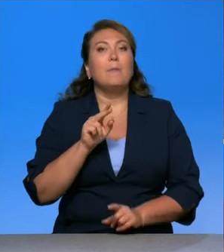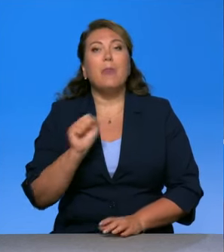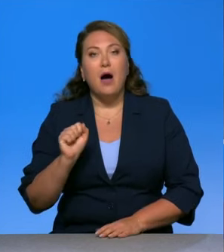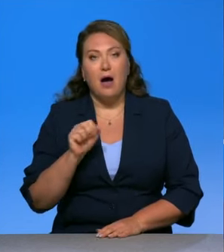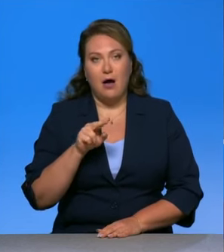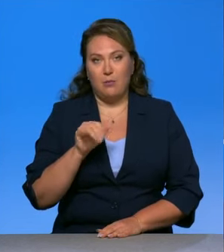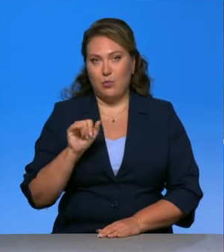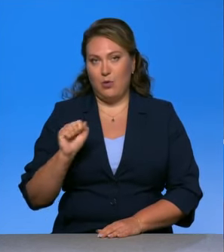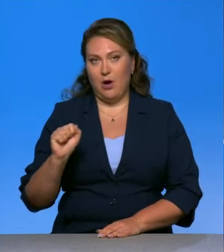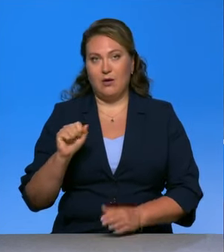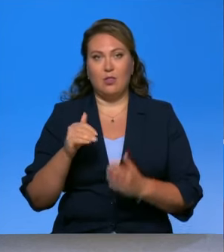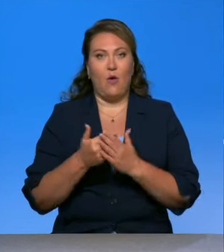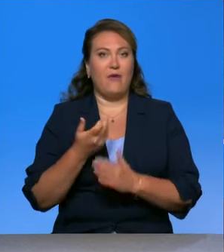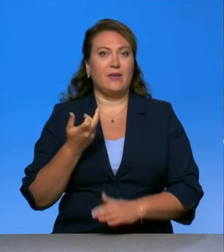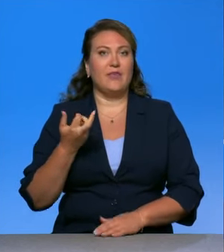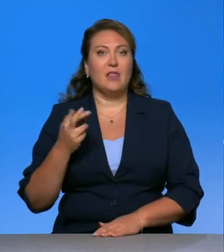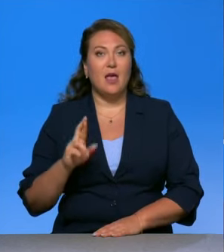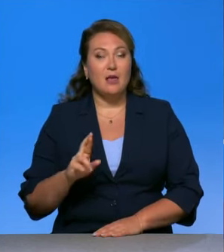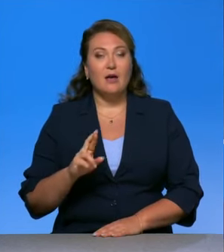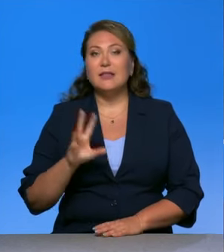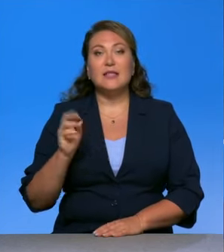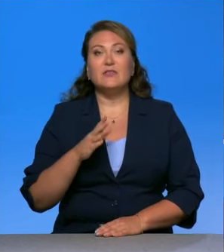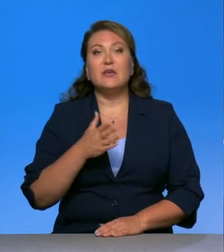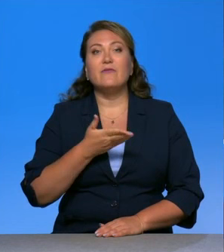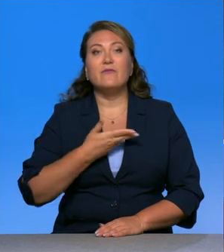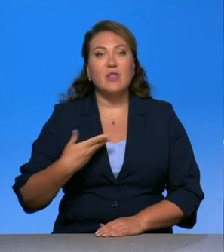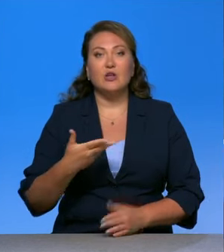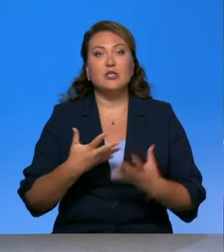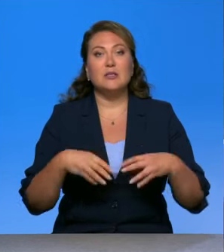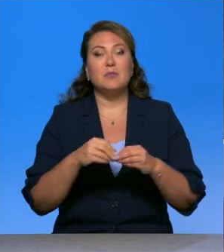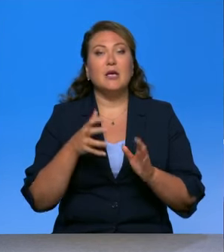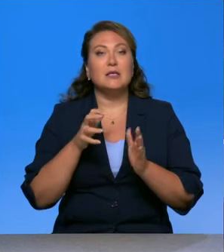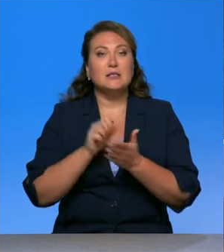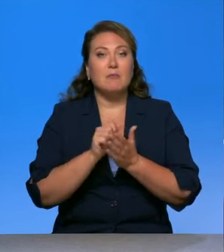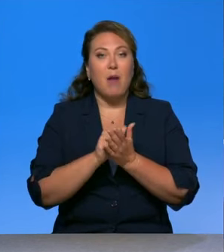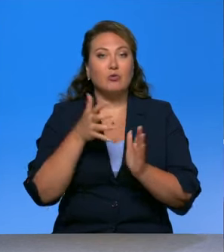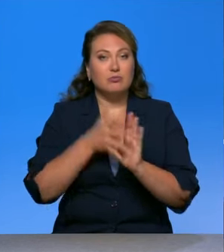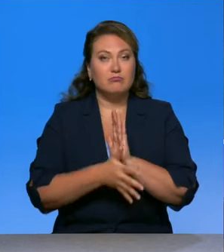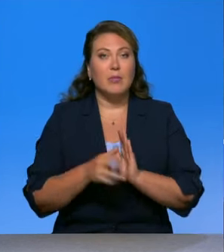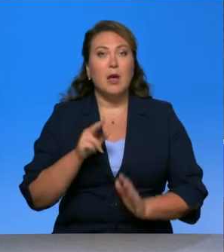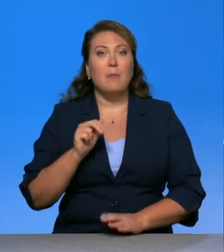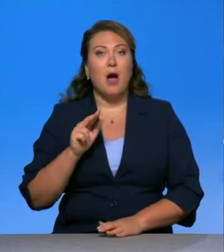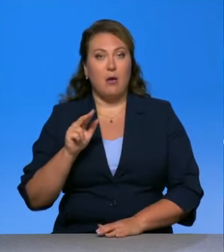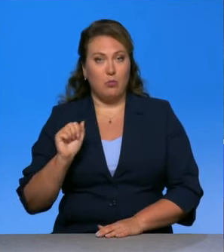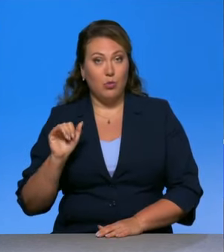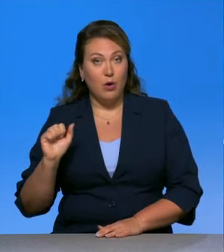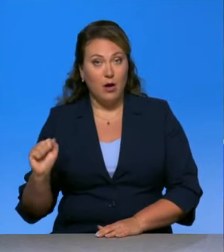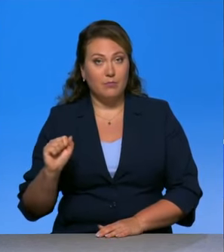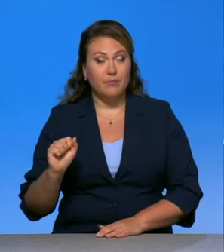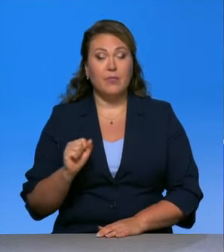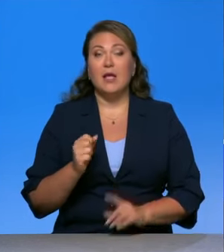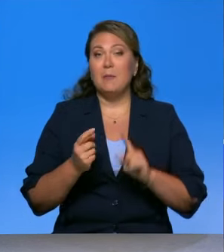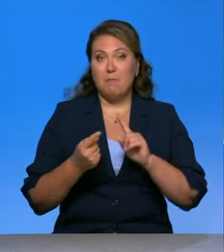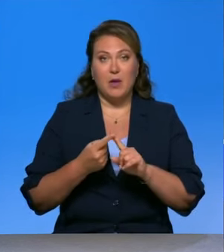так получилось, не все в нашей семье, во-первых, занимаются Папуа-Новой Гвинеей, это первый вопрос, сразу же отвечу «нет». Второй, и не